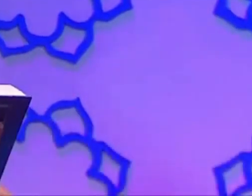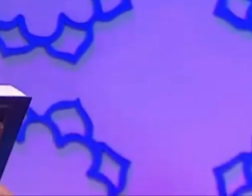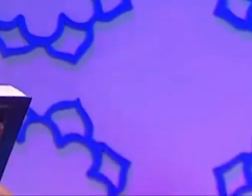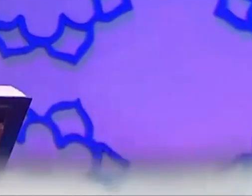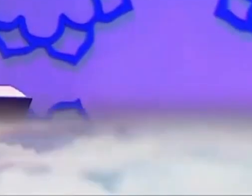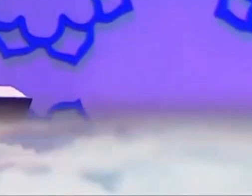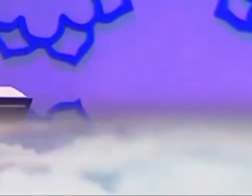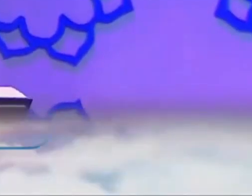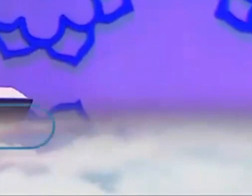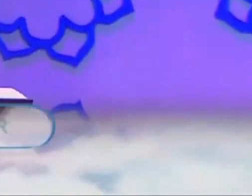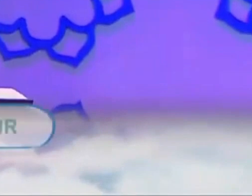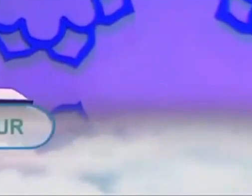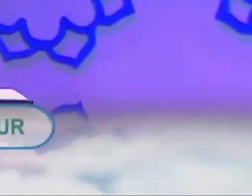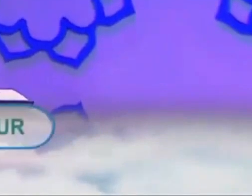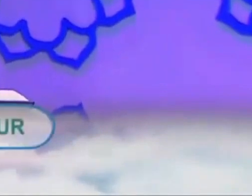malam